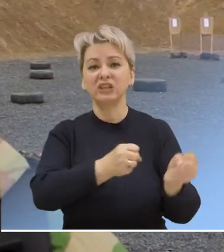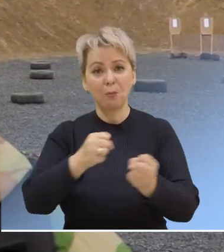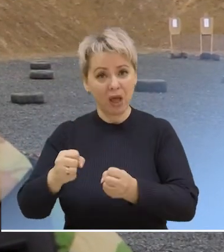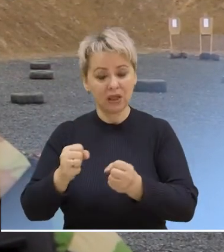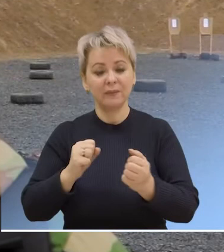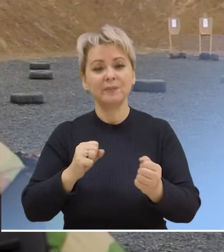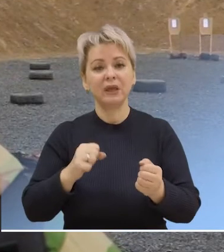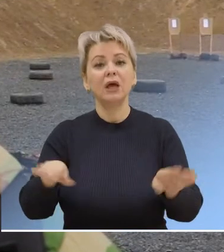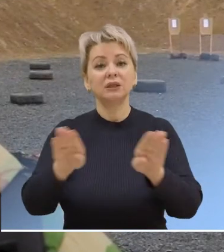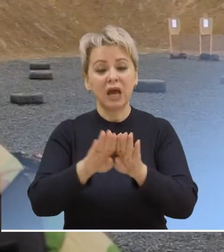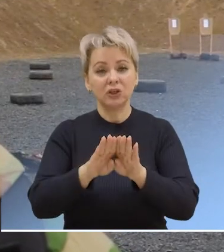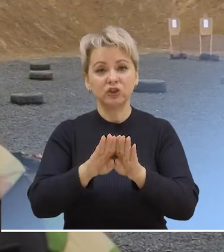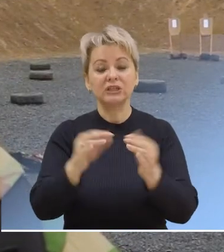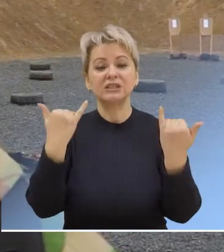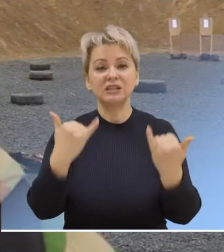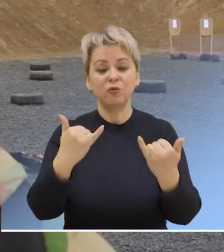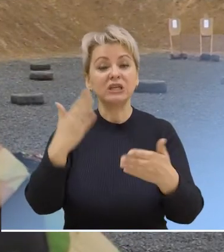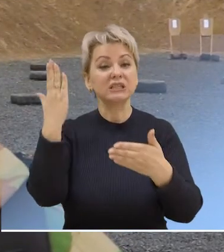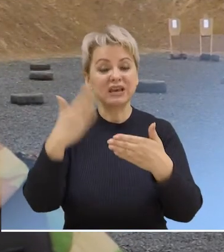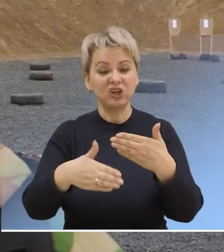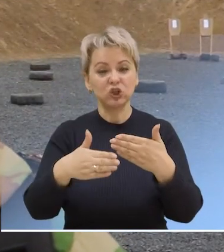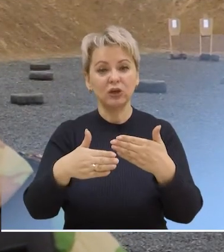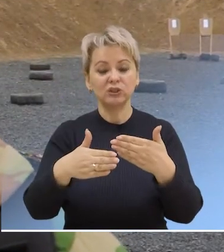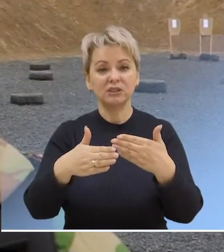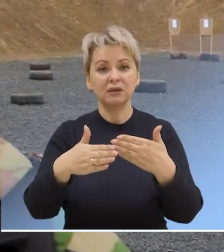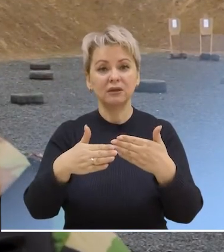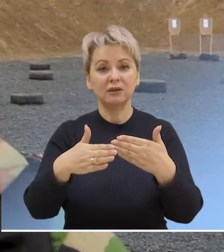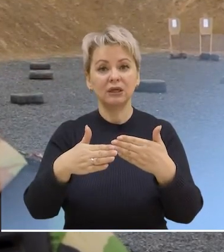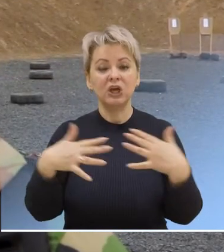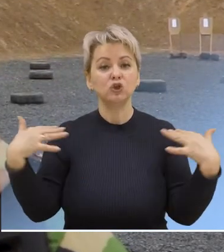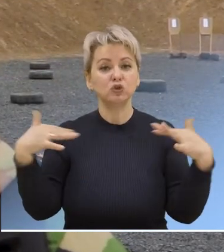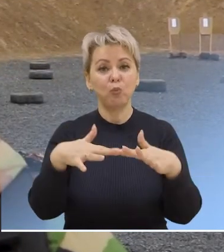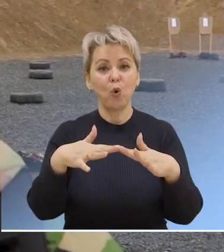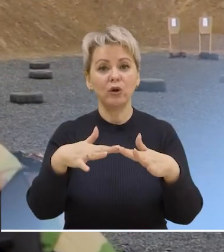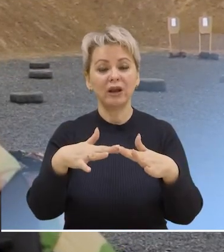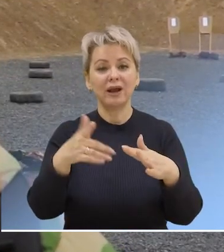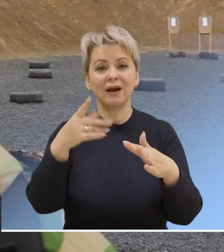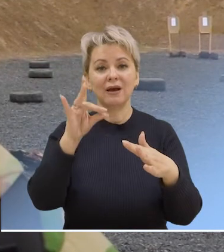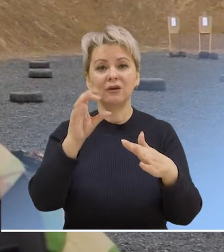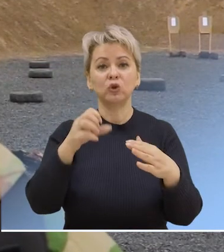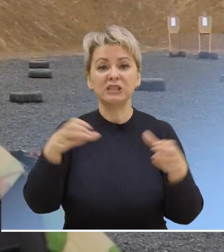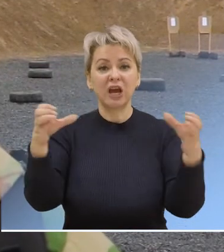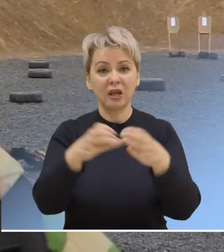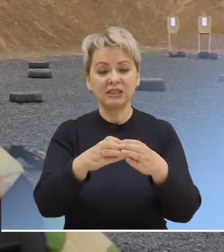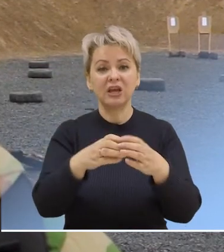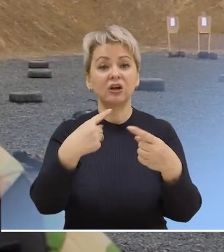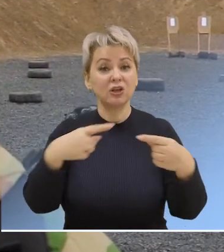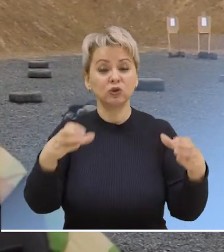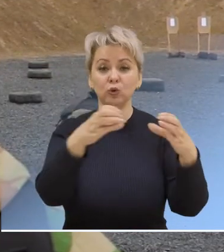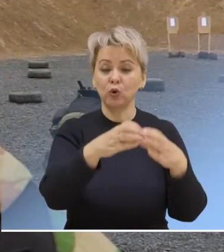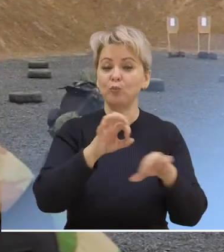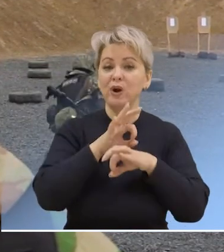автомата. Также сегодня завершаются сборы гранатометчиков и